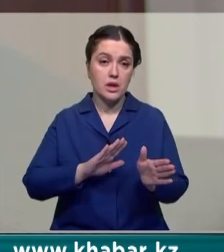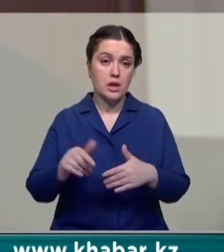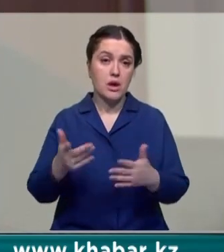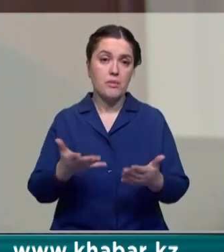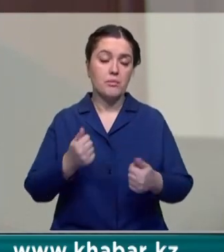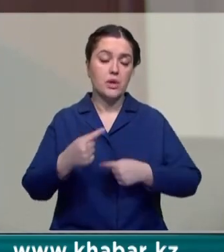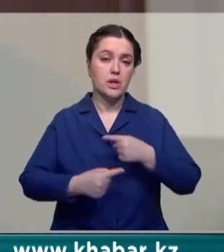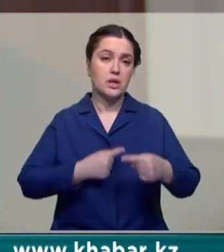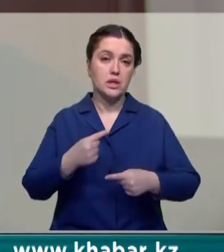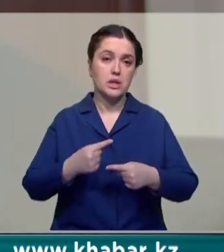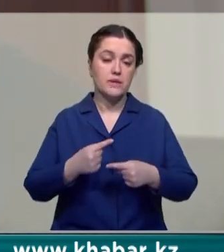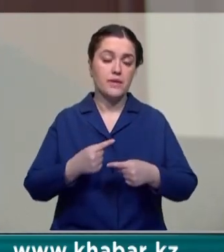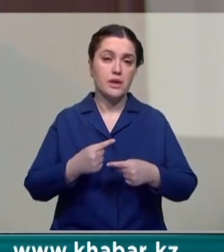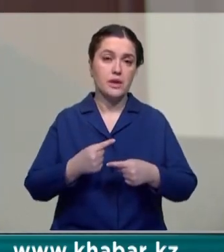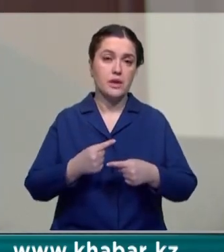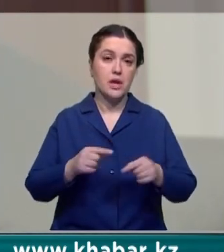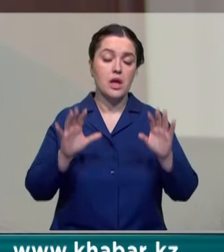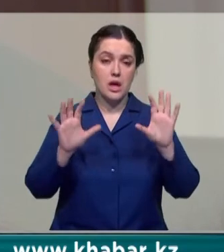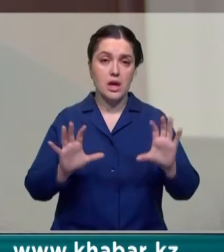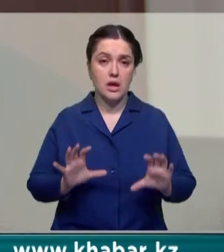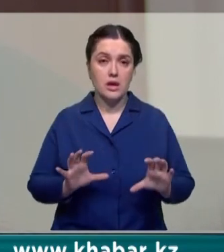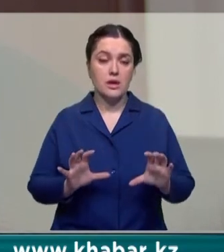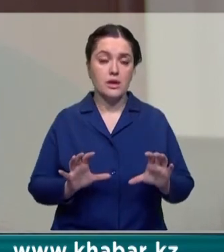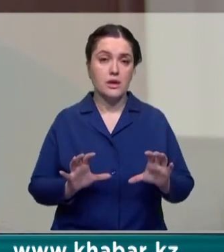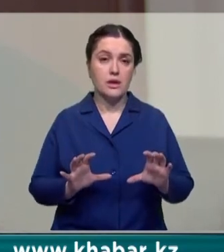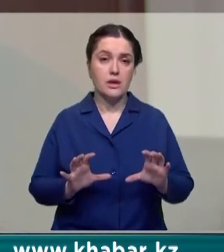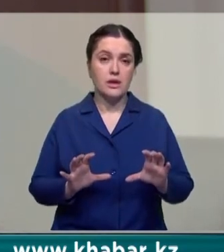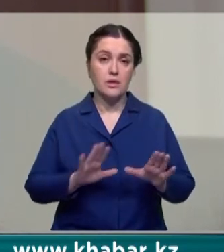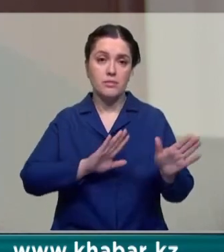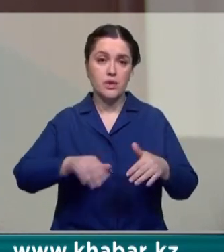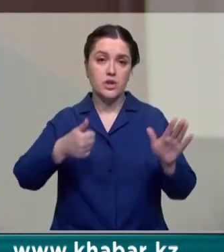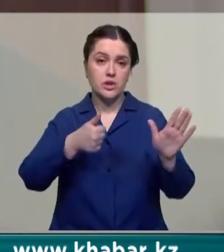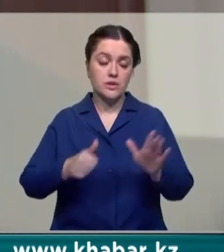наследство. То есть в соответствии с законодательством это по истечении 6 месяцев.